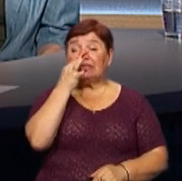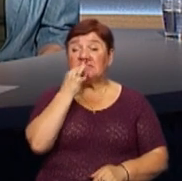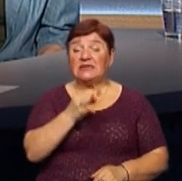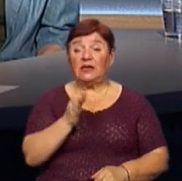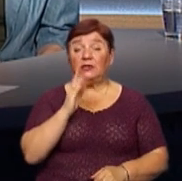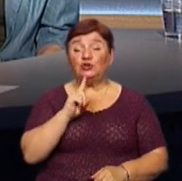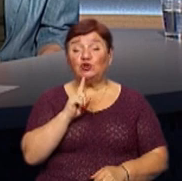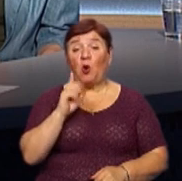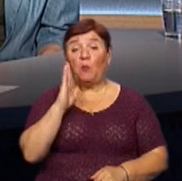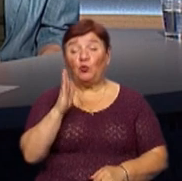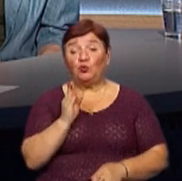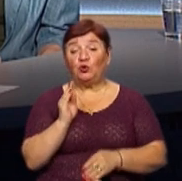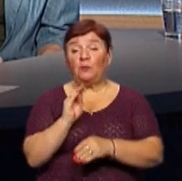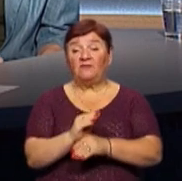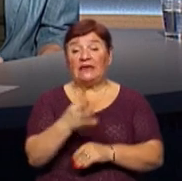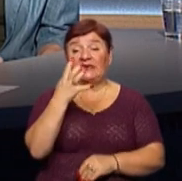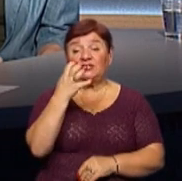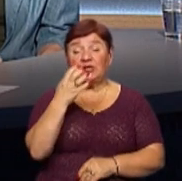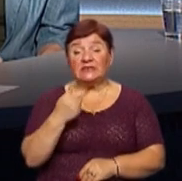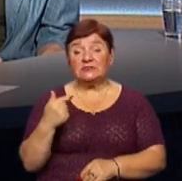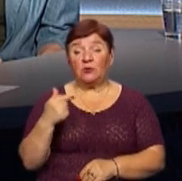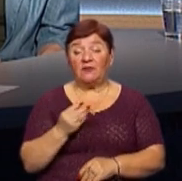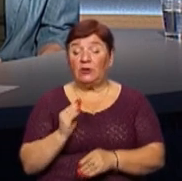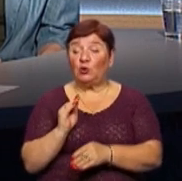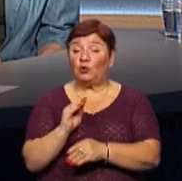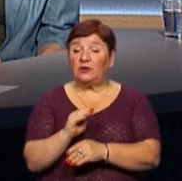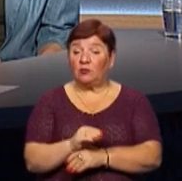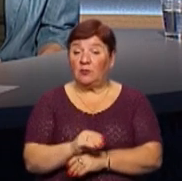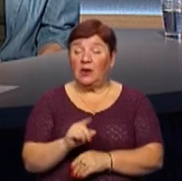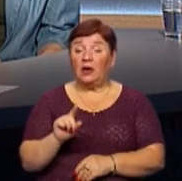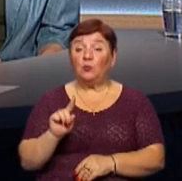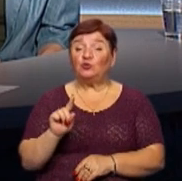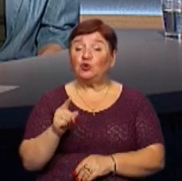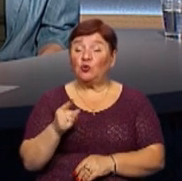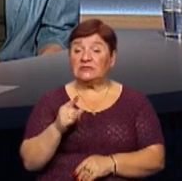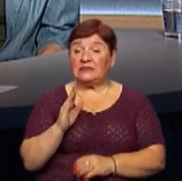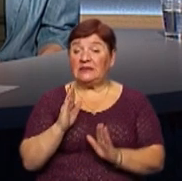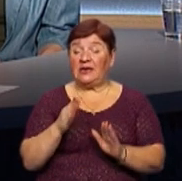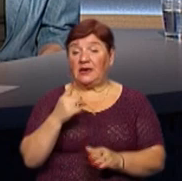будуть додати 400 гривень додатково. А йому чогось додали тільки